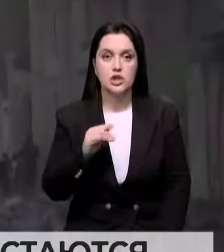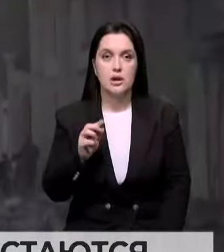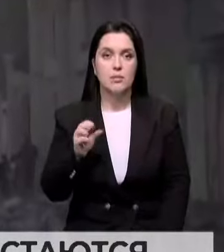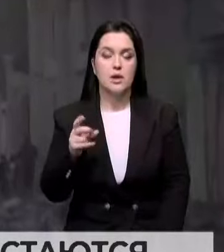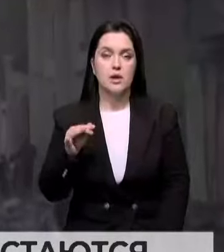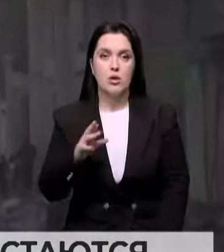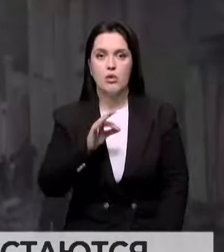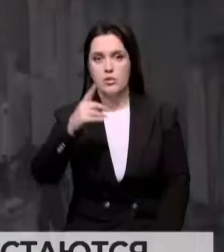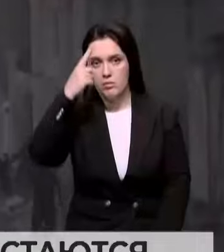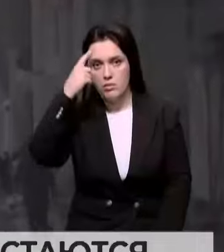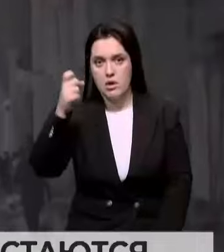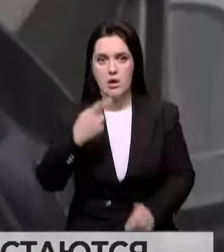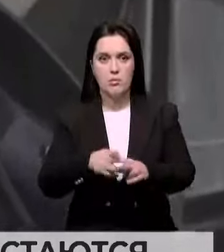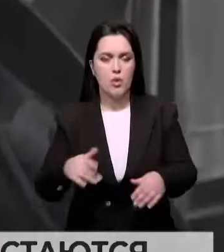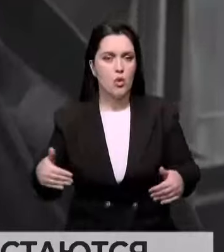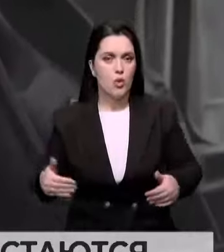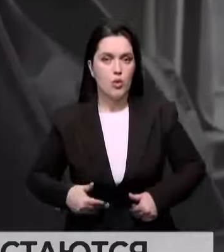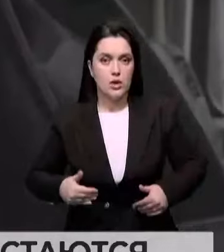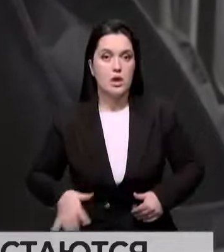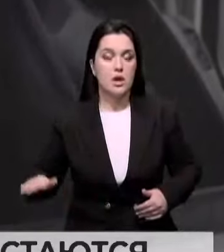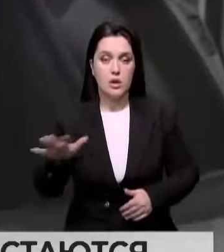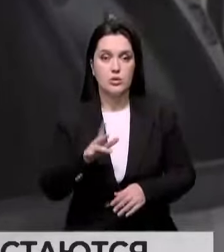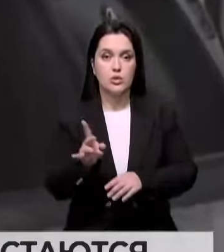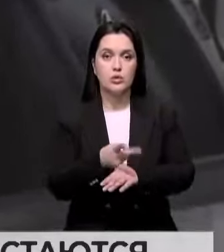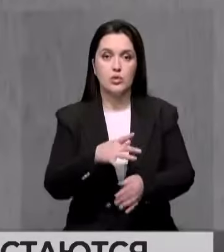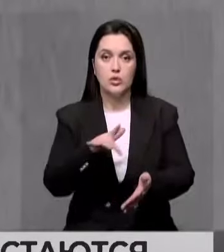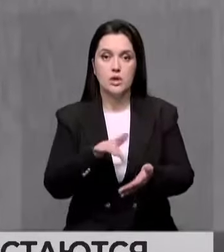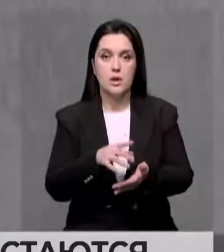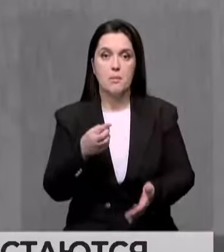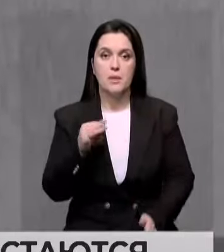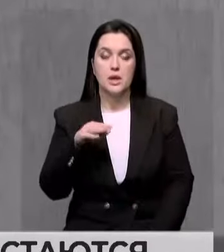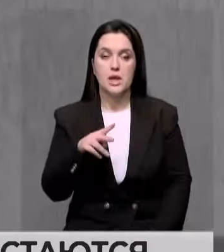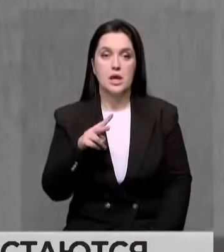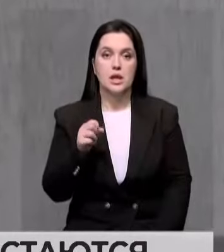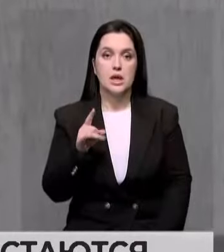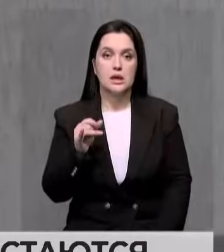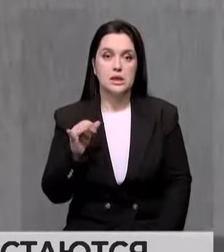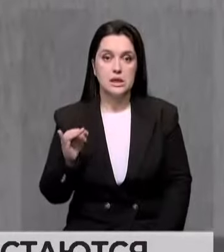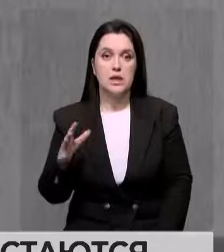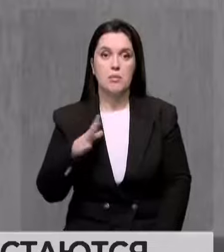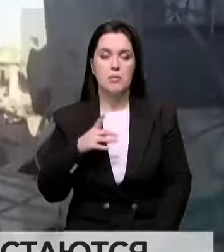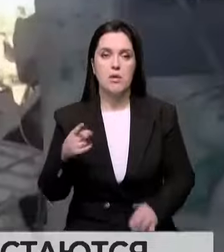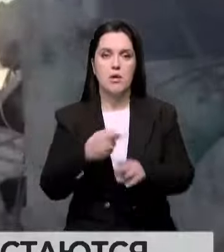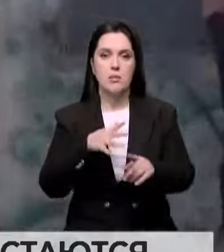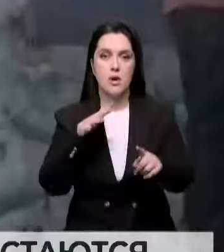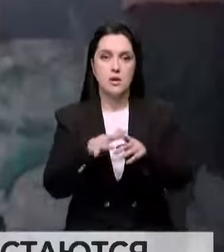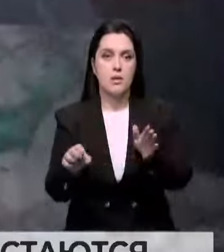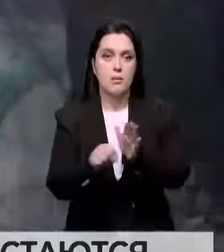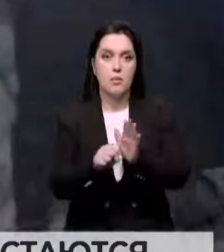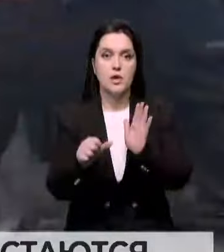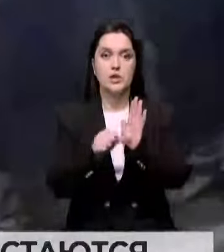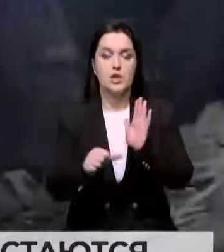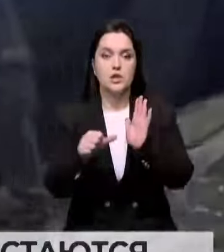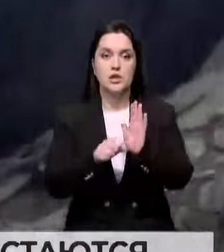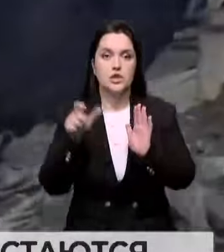предупреждали о высокой вероятности голода в этих районах. Между тем, ночью в городе Бейт-Лахии произошла массированная атака. Погибли по меньшей